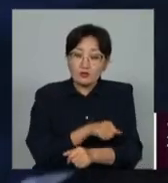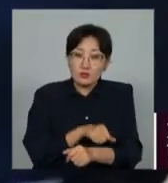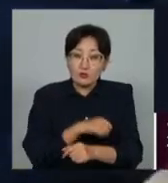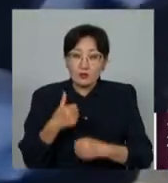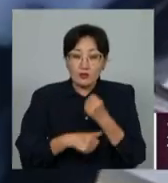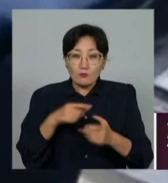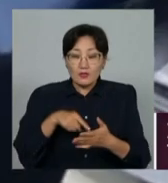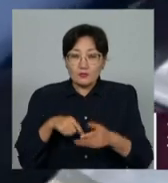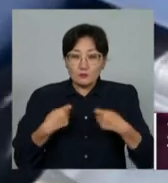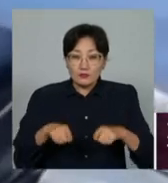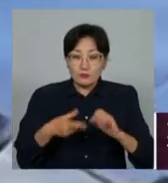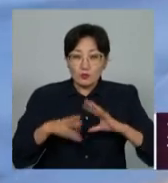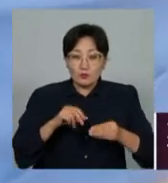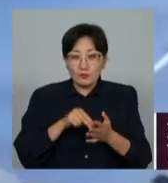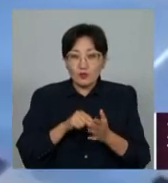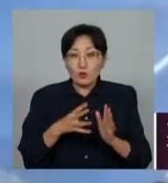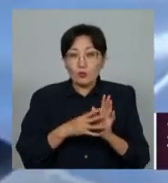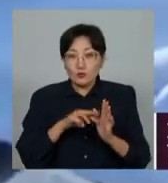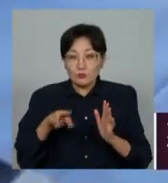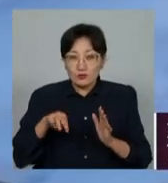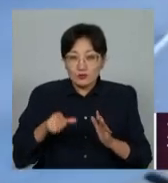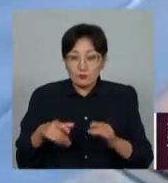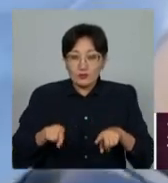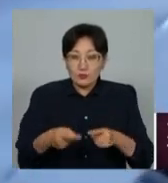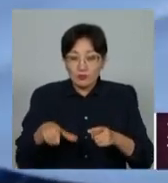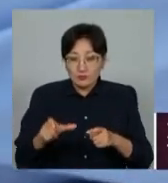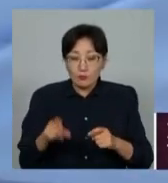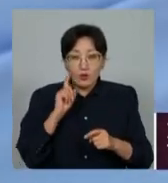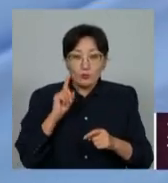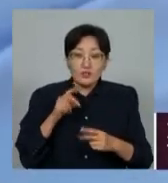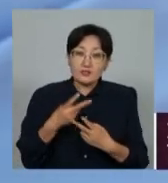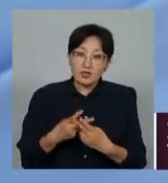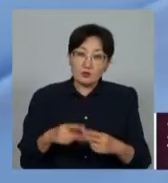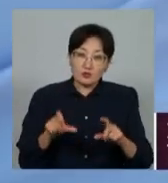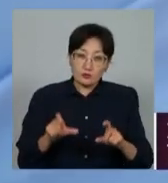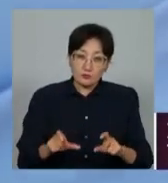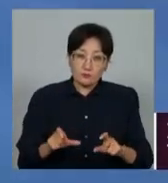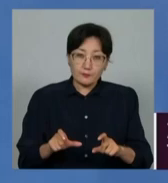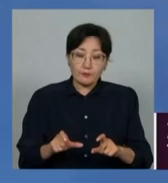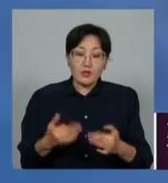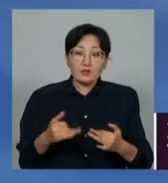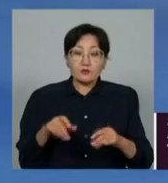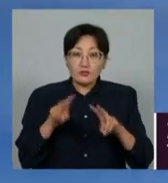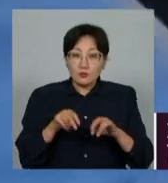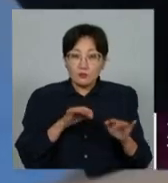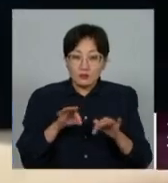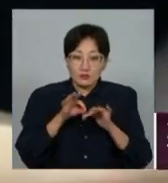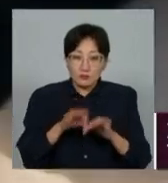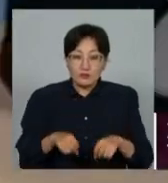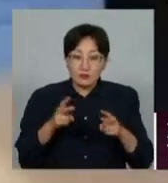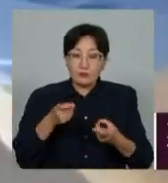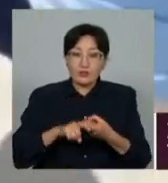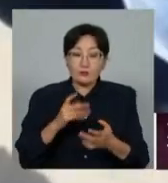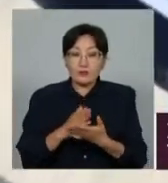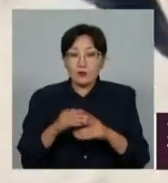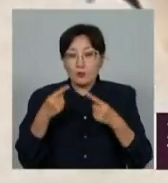қара базардағы жалпы құны 9 миллион теңгеге бағаланады. Ұсталған азаматтар уақытша ұстау изоляторына қамалды. Қазір тергеу жүріп, қылмысқа қатысы